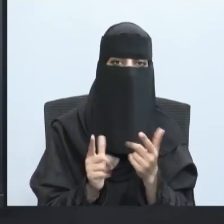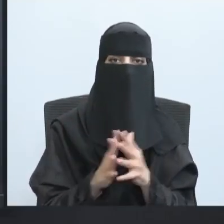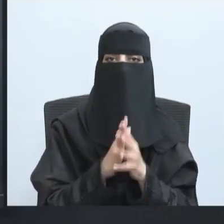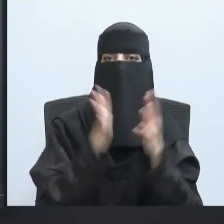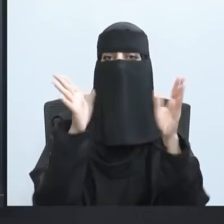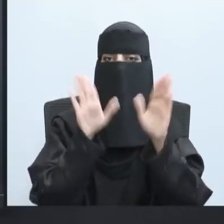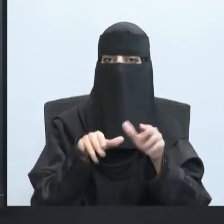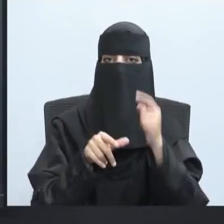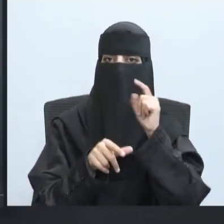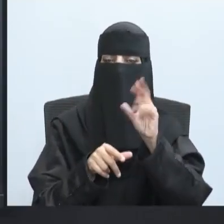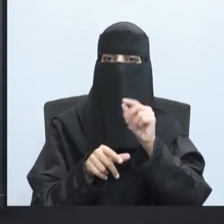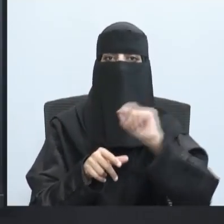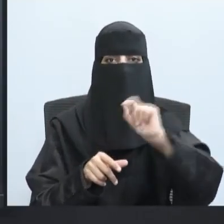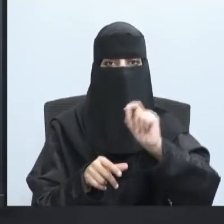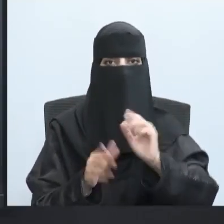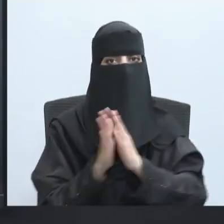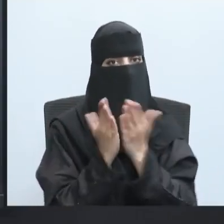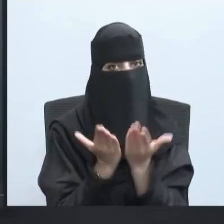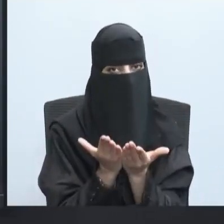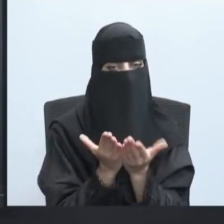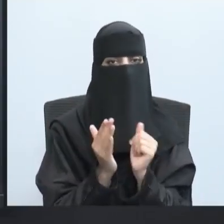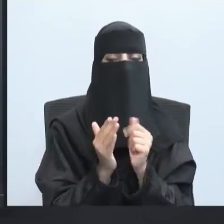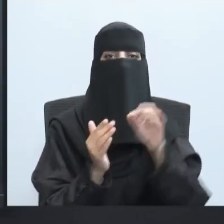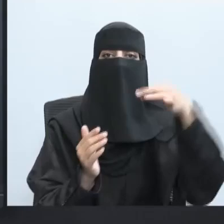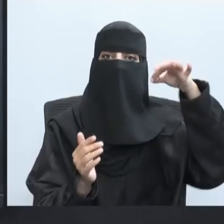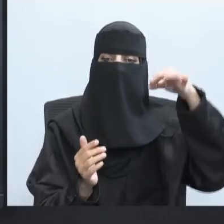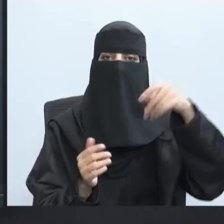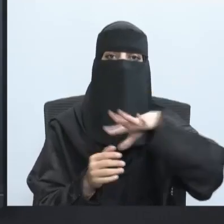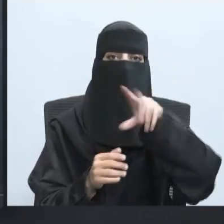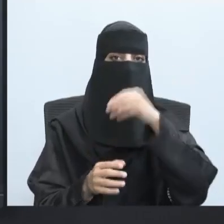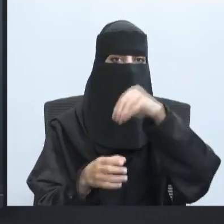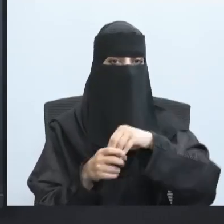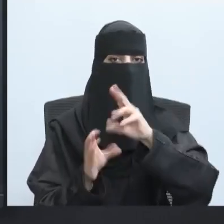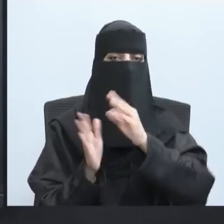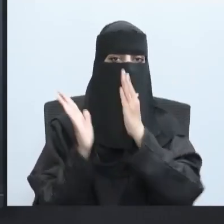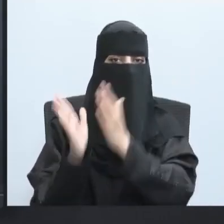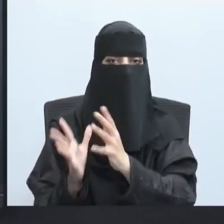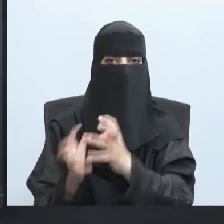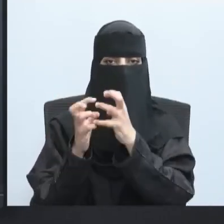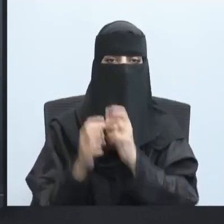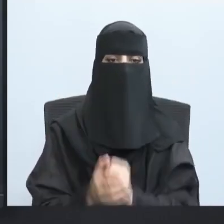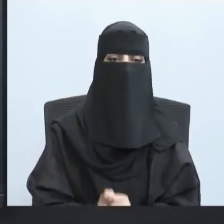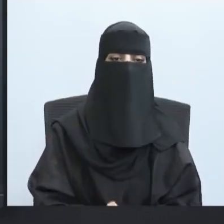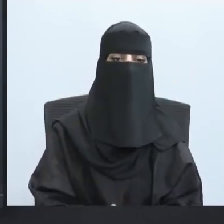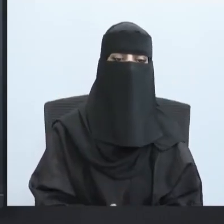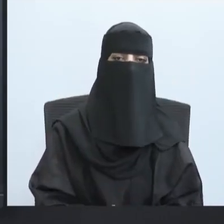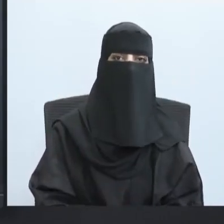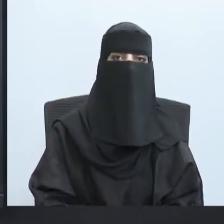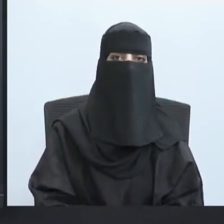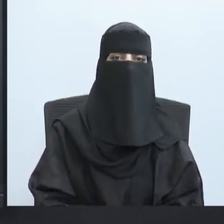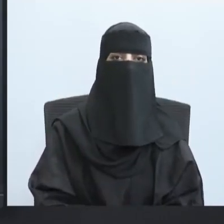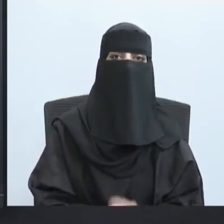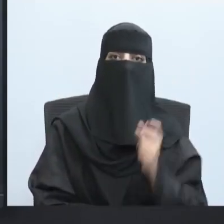امثله متنوعه كالقلم الكتاب الورقه هذه تعتبر حالات صلبه اذا هنالك